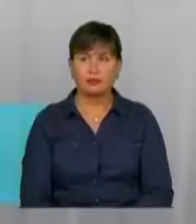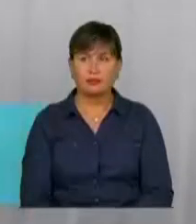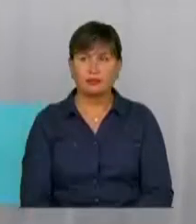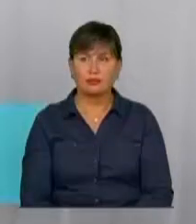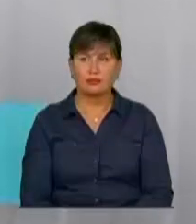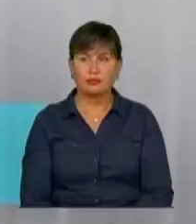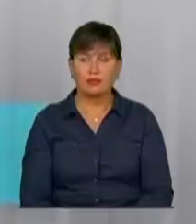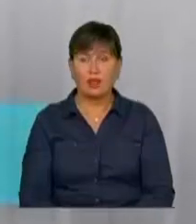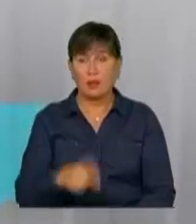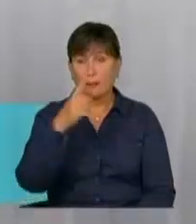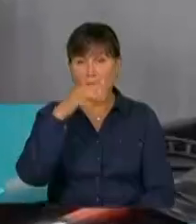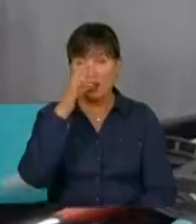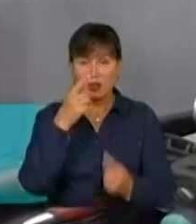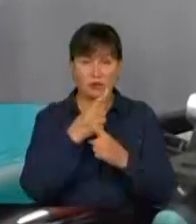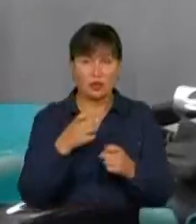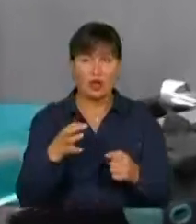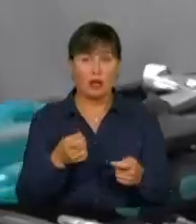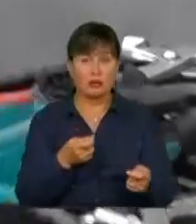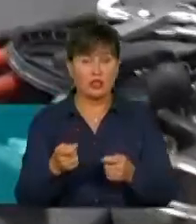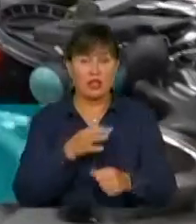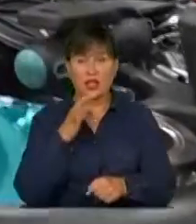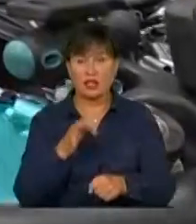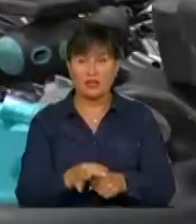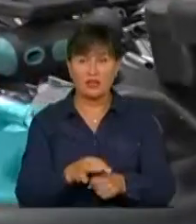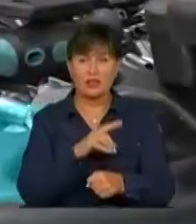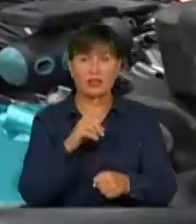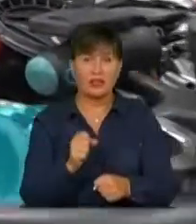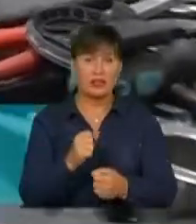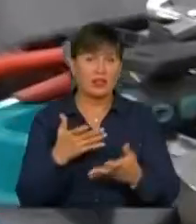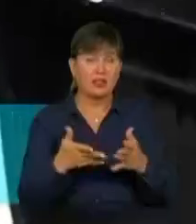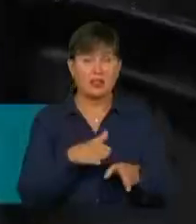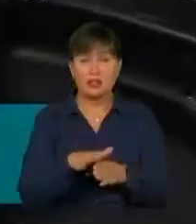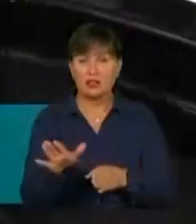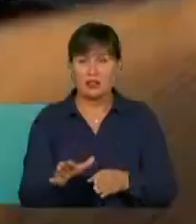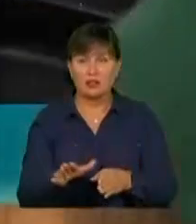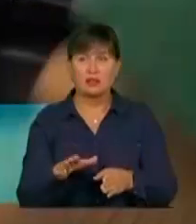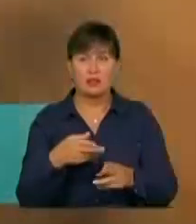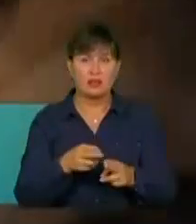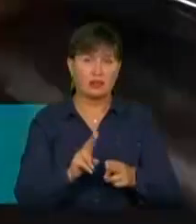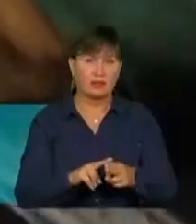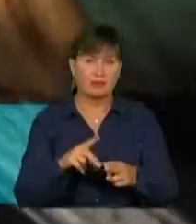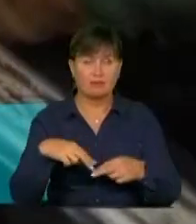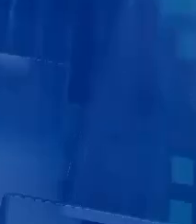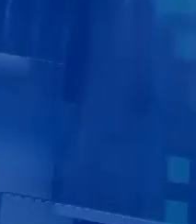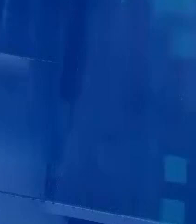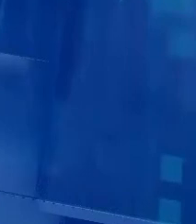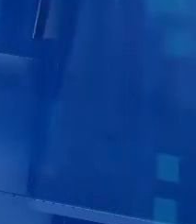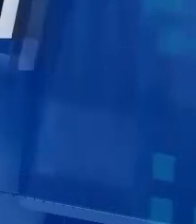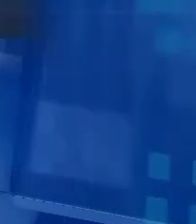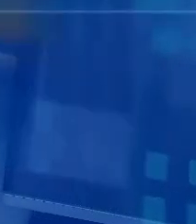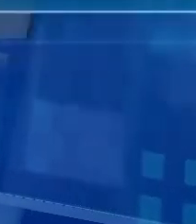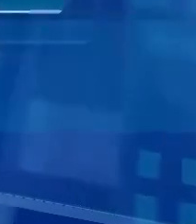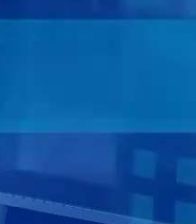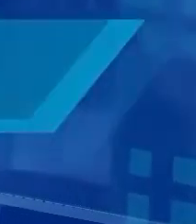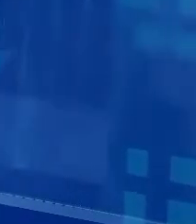А вот в полиции напоминают об административной ответственности за игнорирование требований по сезонной эксплуатации авто. С июня по